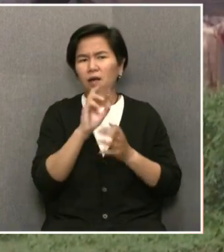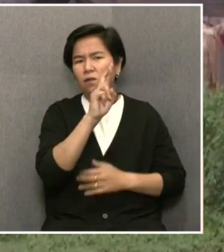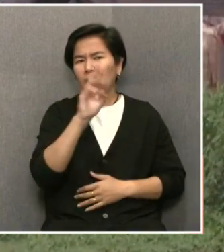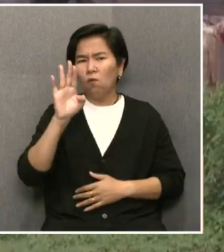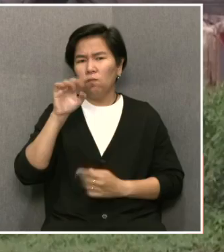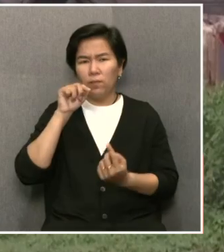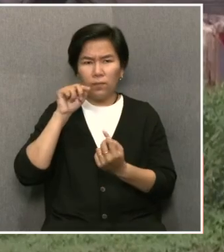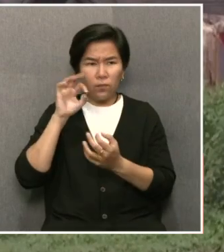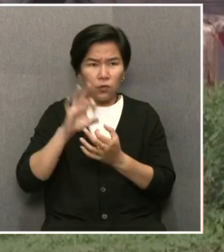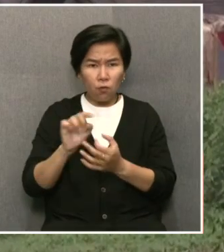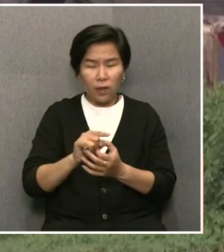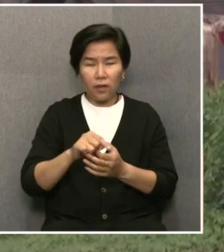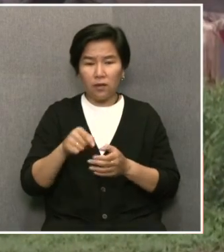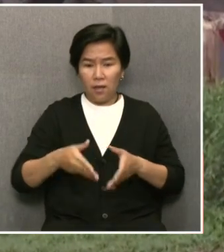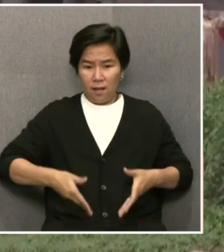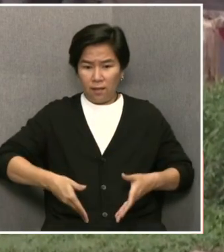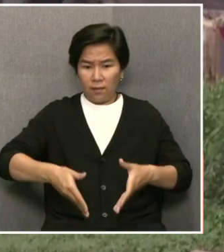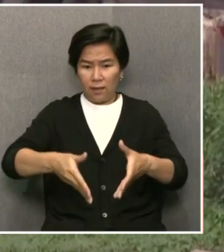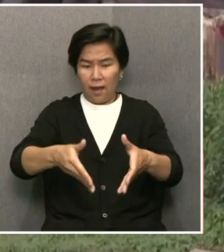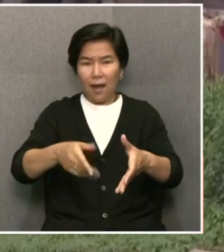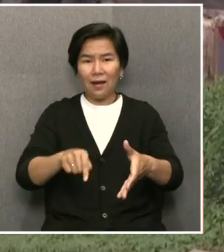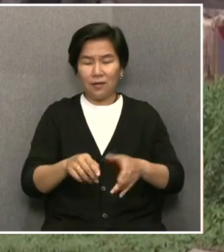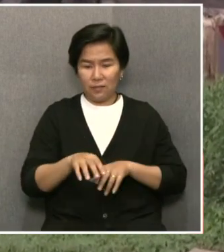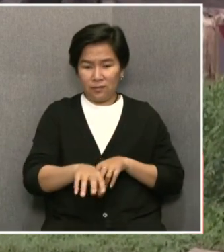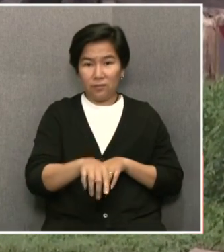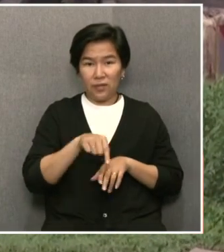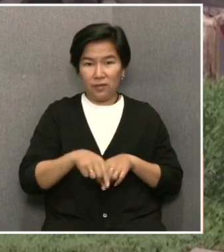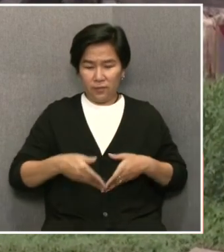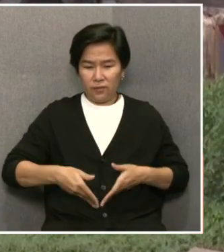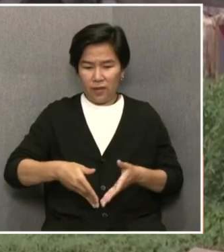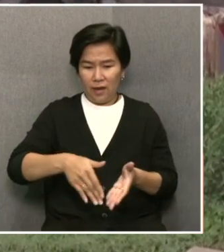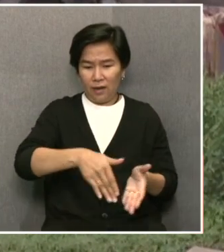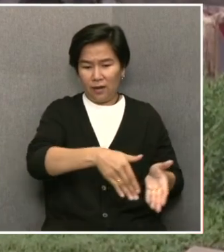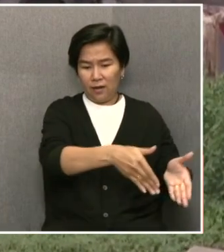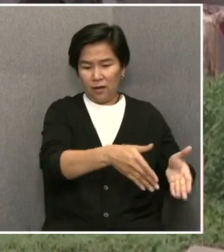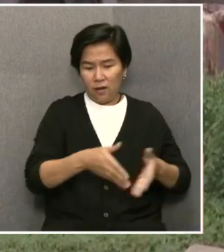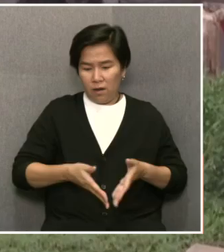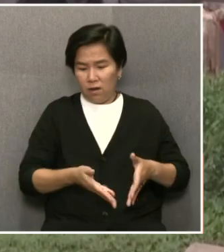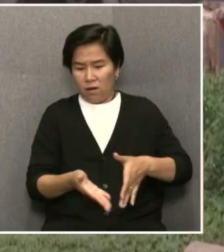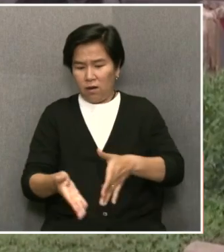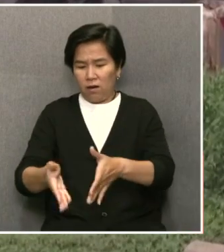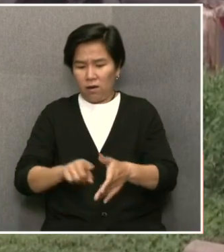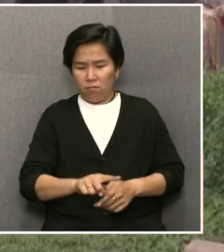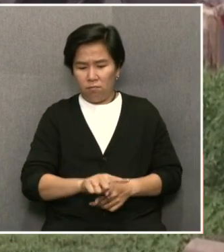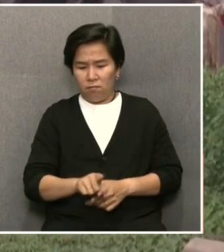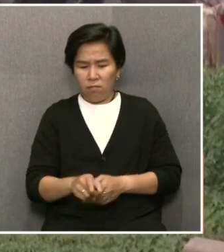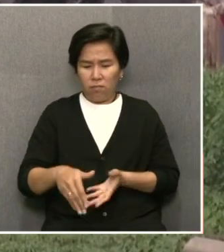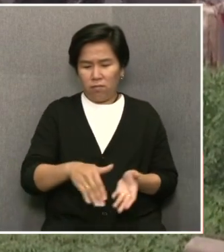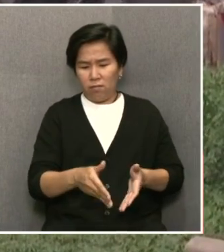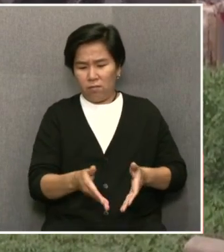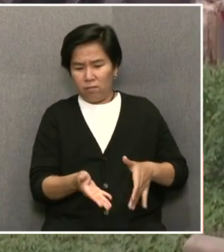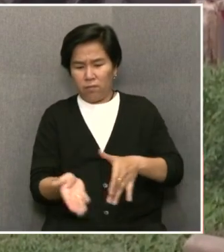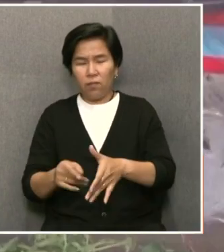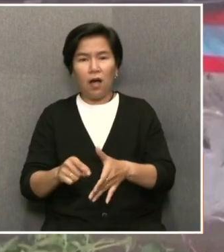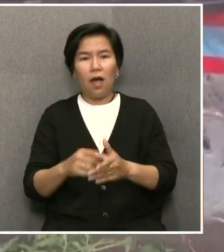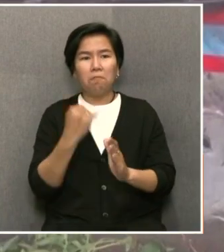อิเล็กทรอนิกส์ที่ช่วยสับรางรถไฟไม่ให้เกิดการชนกันโดยครับก็ไม่ได้กล่าวถึงประเด็นการเกาะวินาศกรรมแต่อย่างใดหรือไม่ได้พูดถึง